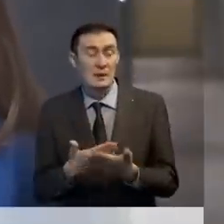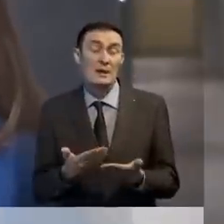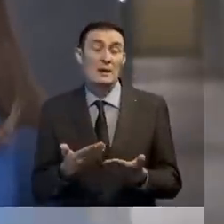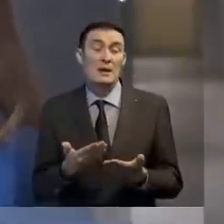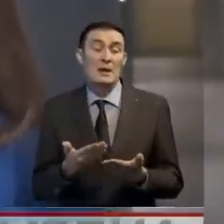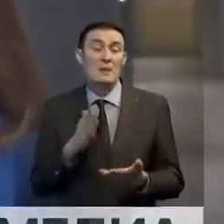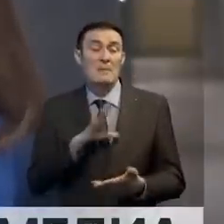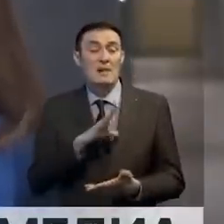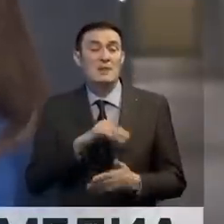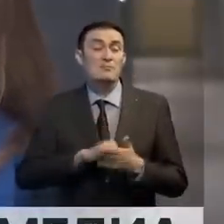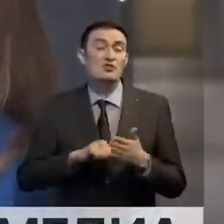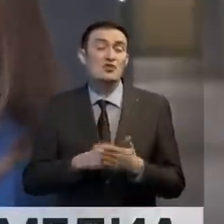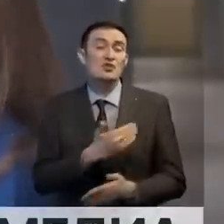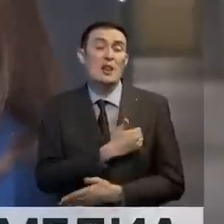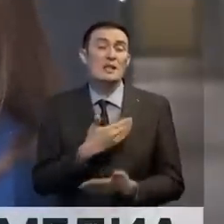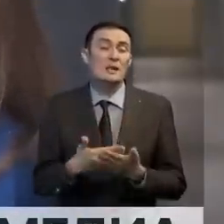быть